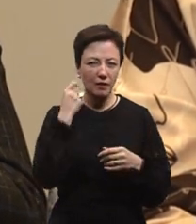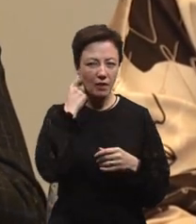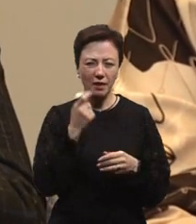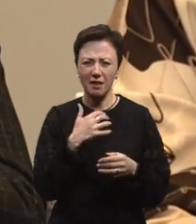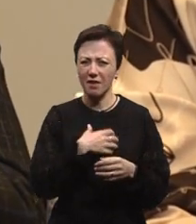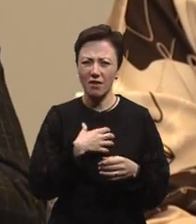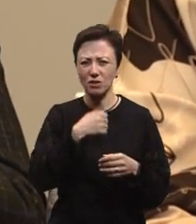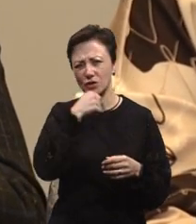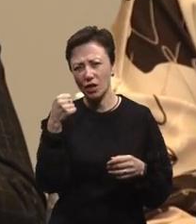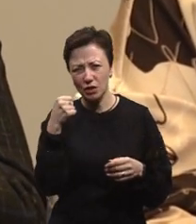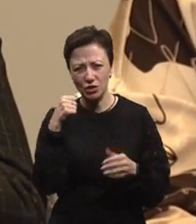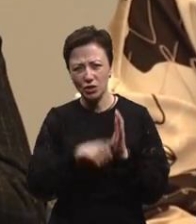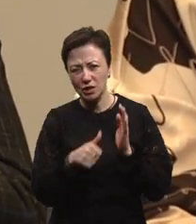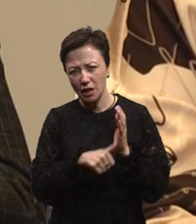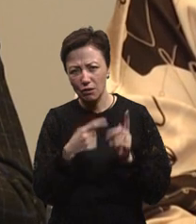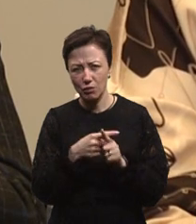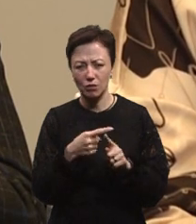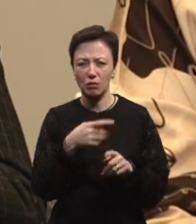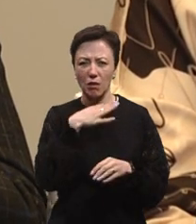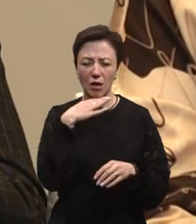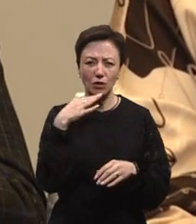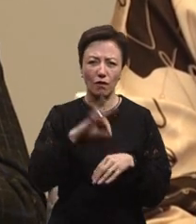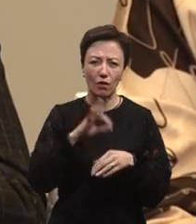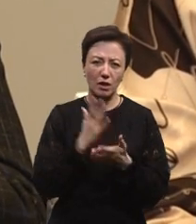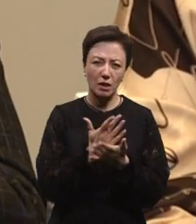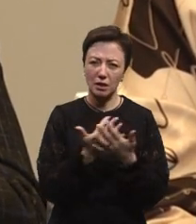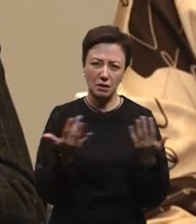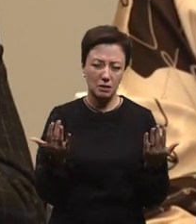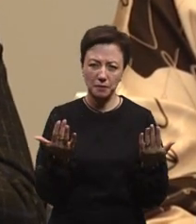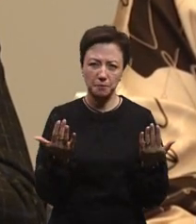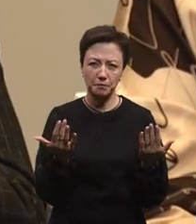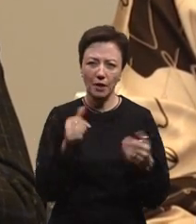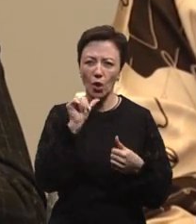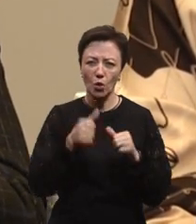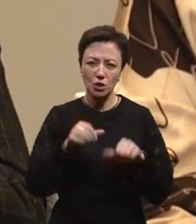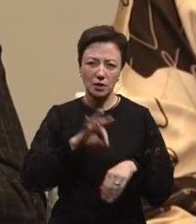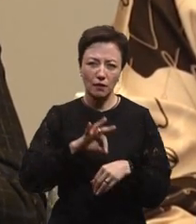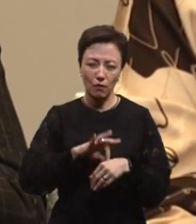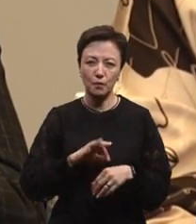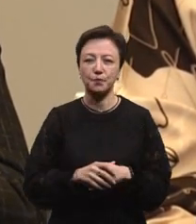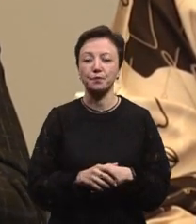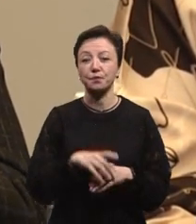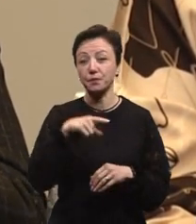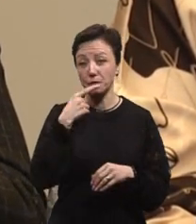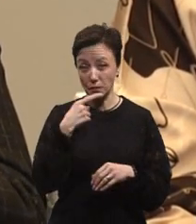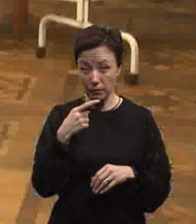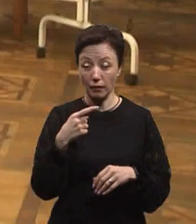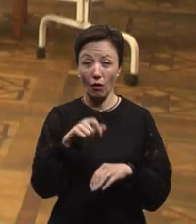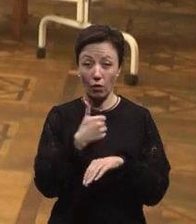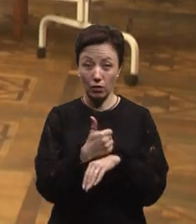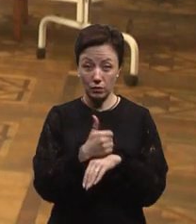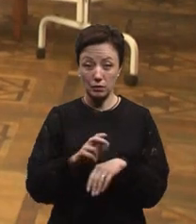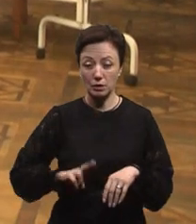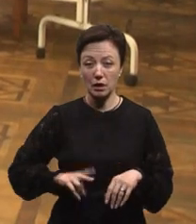це не важно що ти старше 60-ти років тому що багато людей хворих мають різні різні хронічні захворювання за словами Миколи габрикевича рік